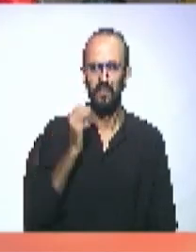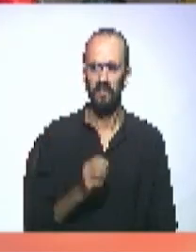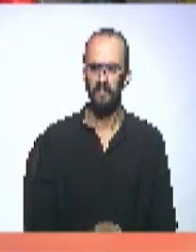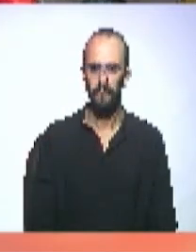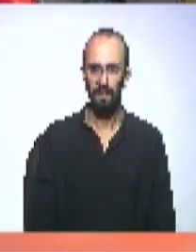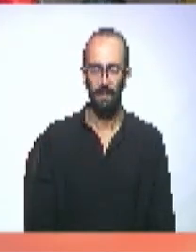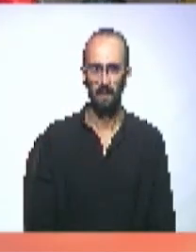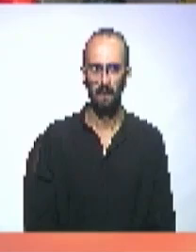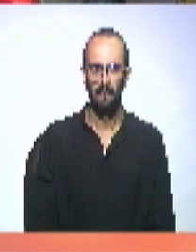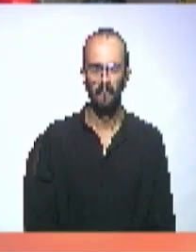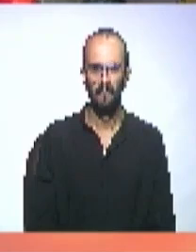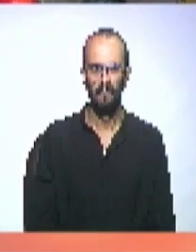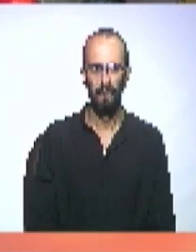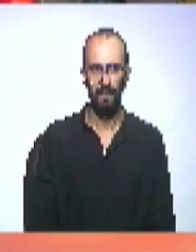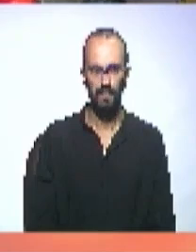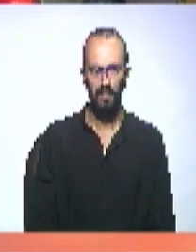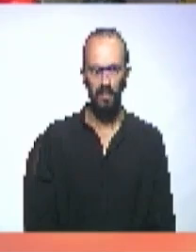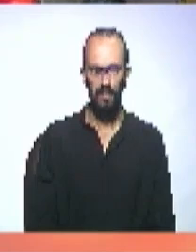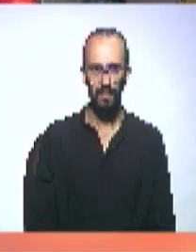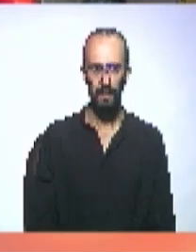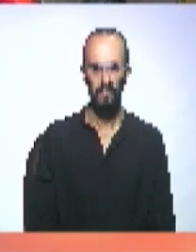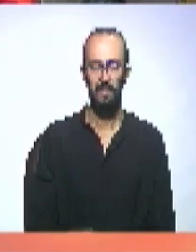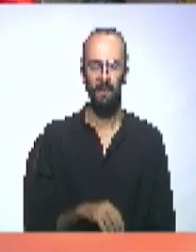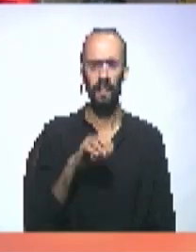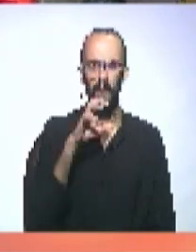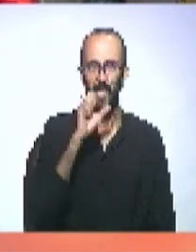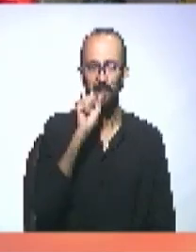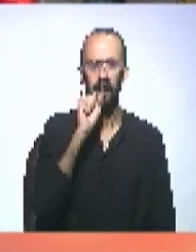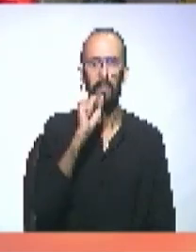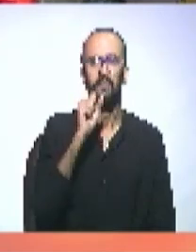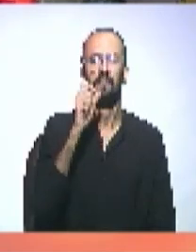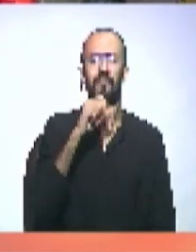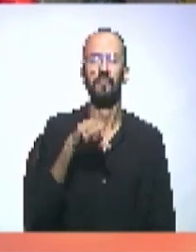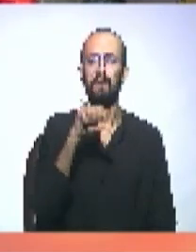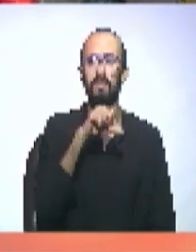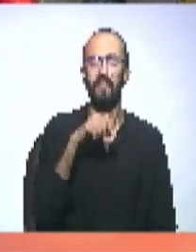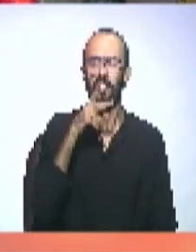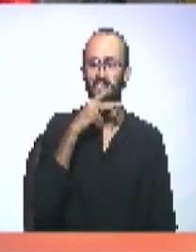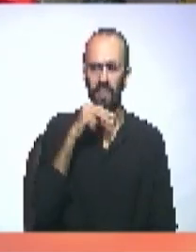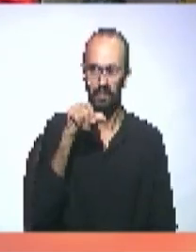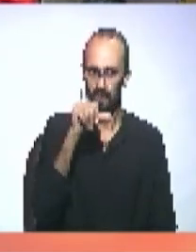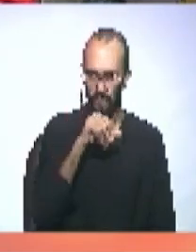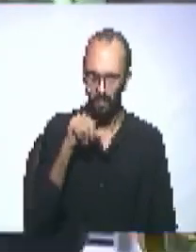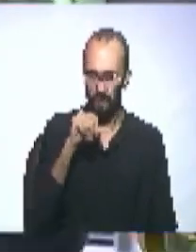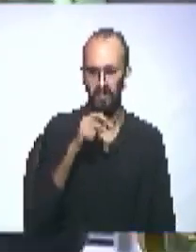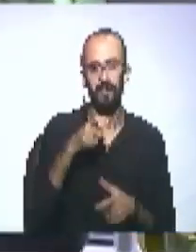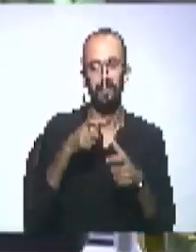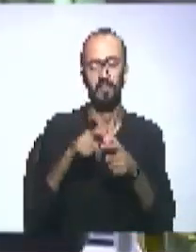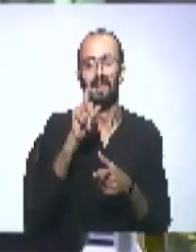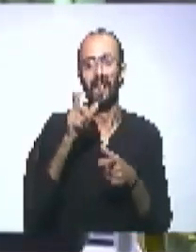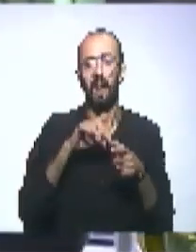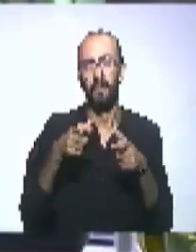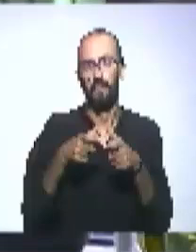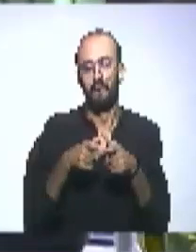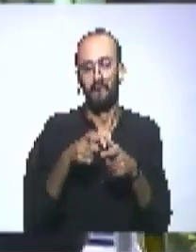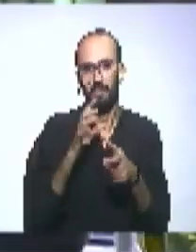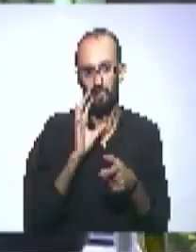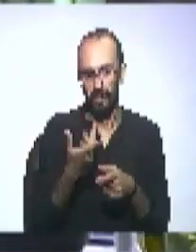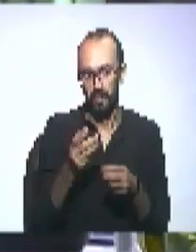بالطحينه والزبادي. كاتشب وايه ثاني يا دكتور؟ كاتشب ومستارده. كاتشب